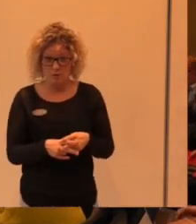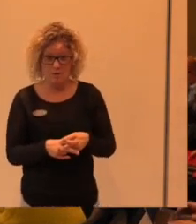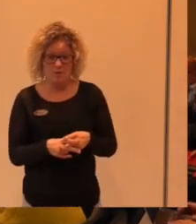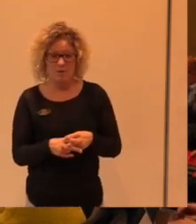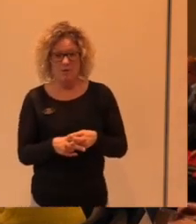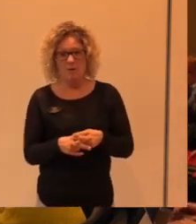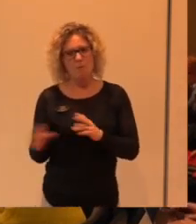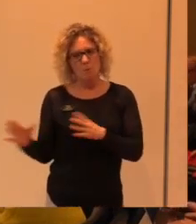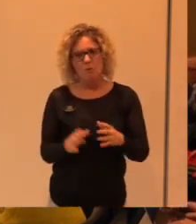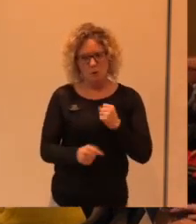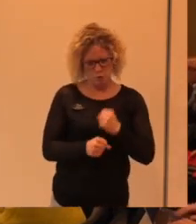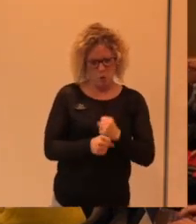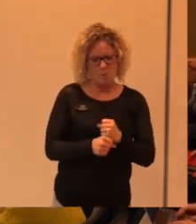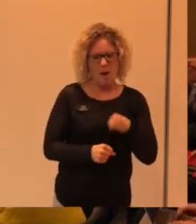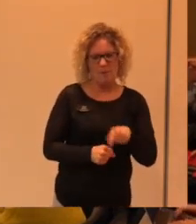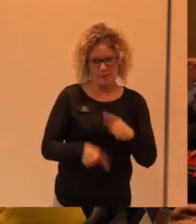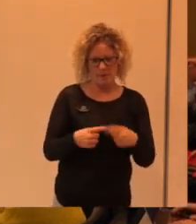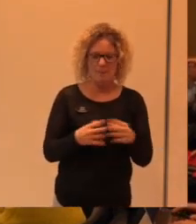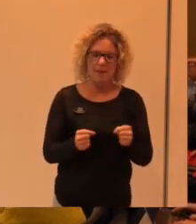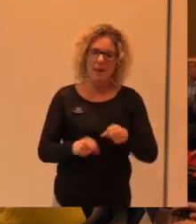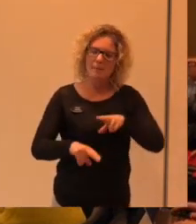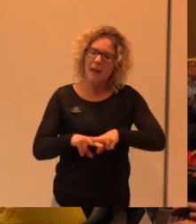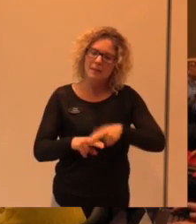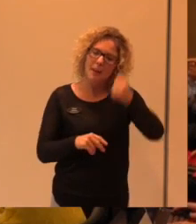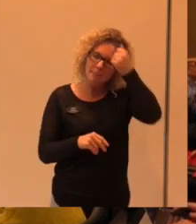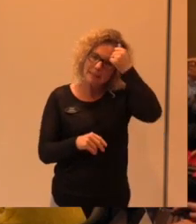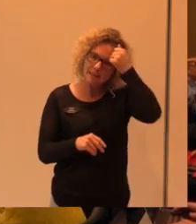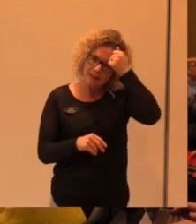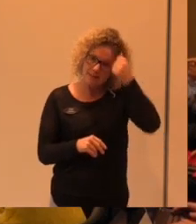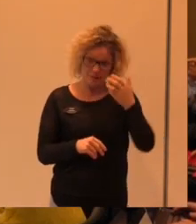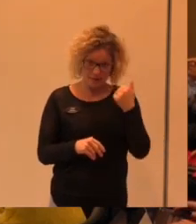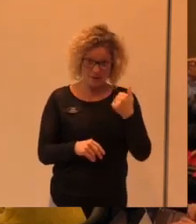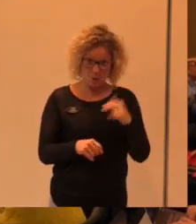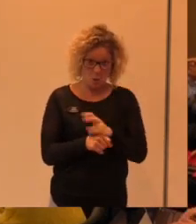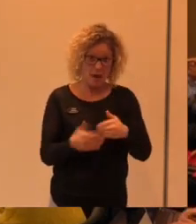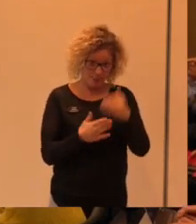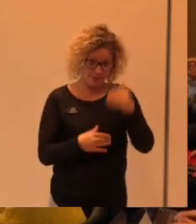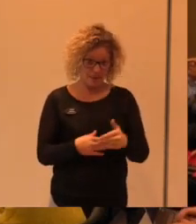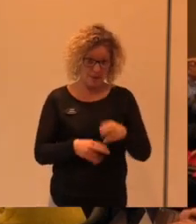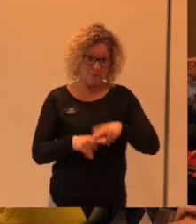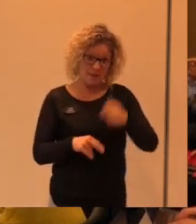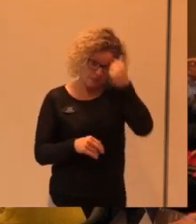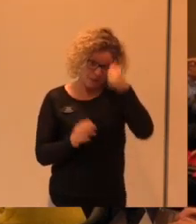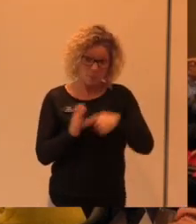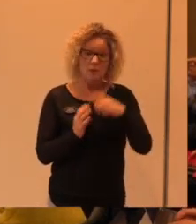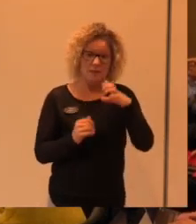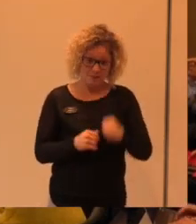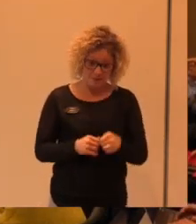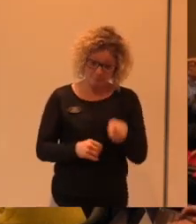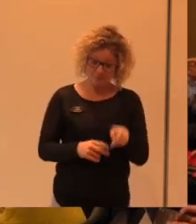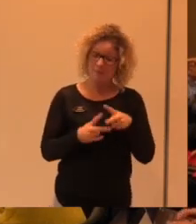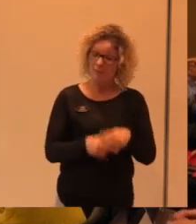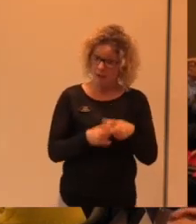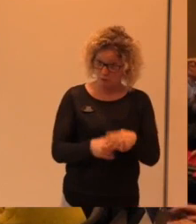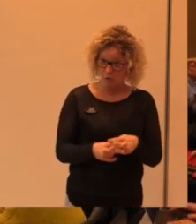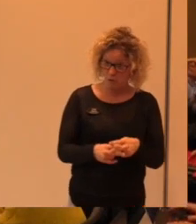utveckling fortfarande. Men just platsminnen då, som det heter, kan gå in på platsminnen.se. Det är ett verktyg